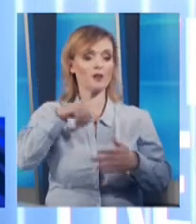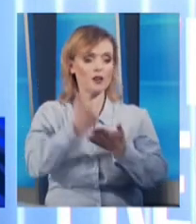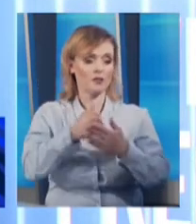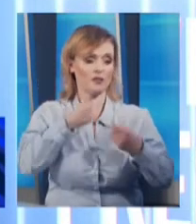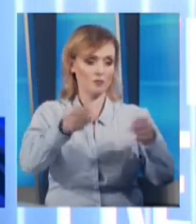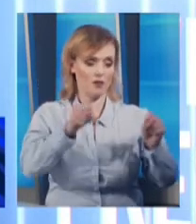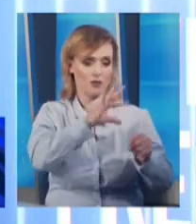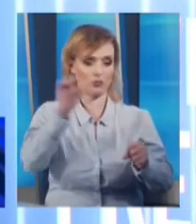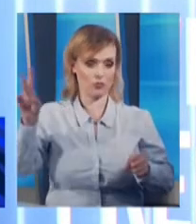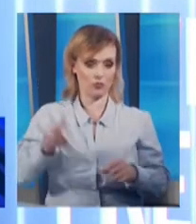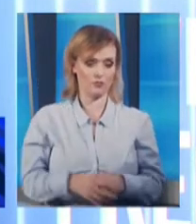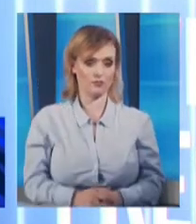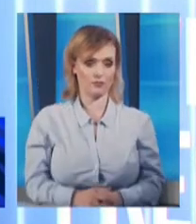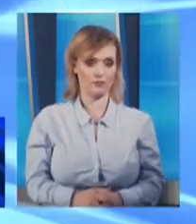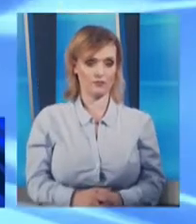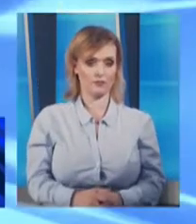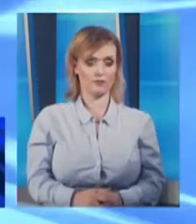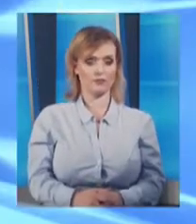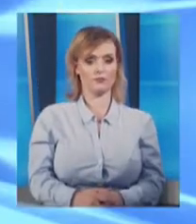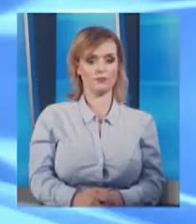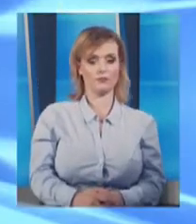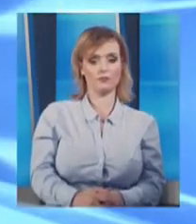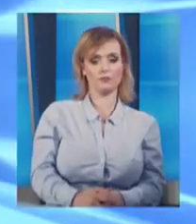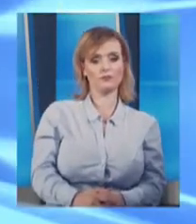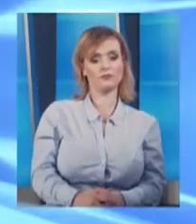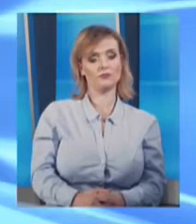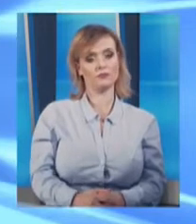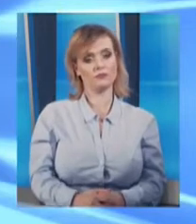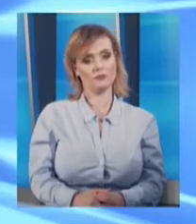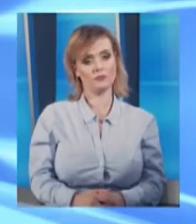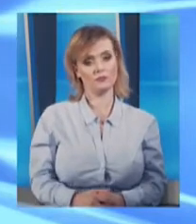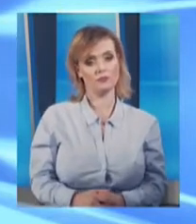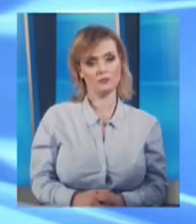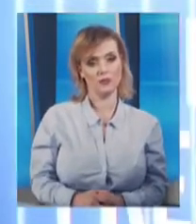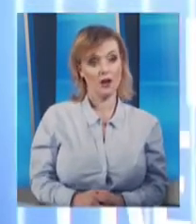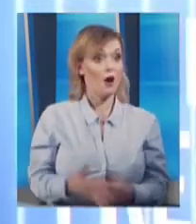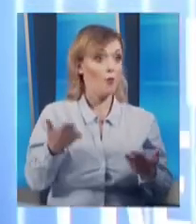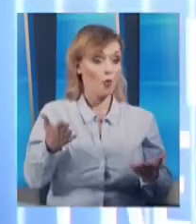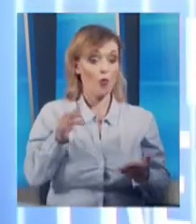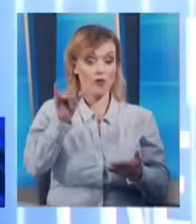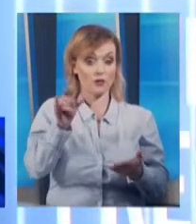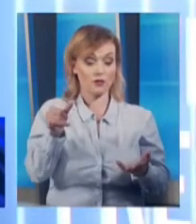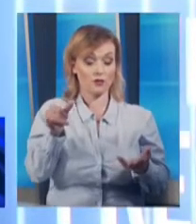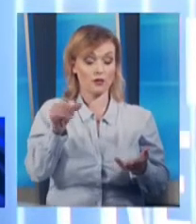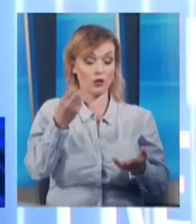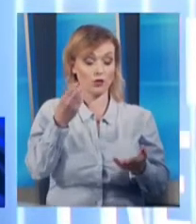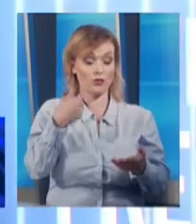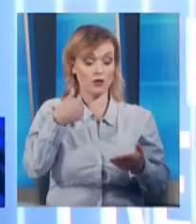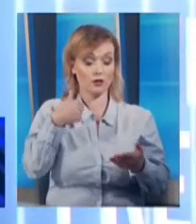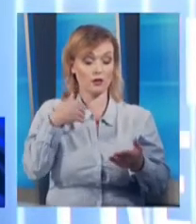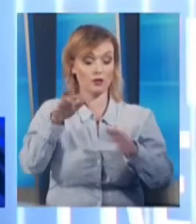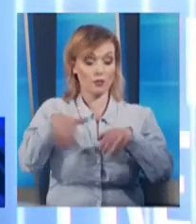partidului nostru vor lua decizia. Încă un om. Îl luați și pe domnul Susar din partid. Păi, nu este o problemă. Domnul Susar poate